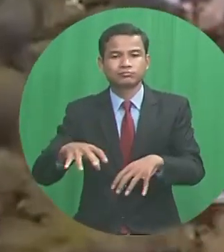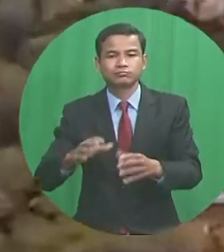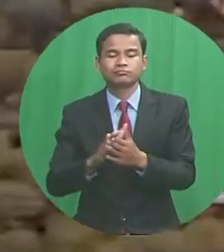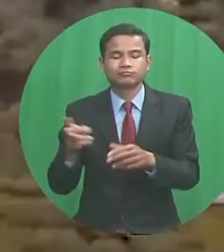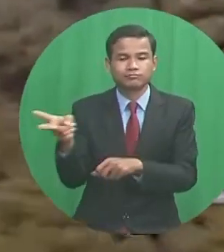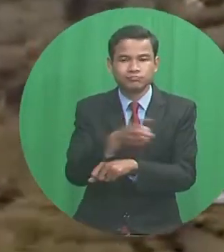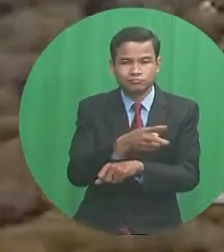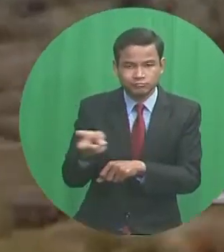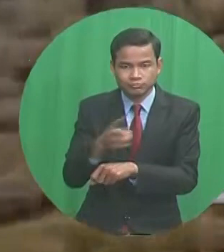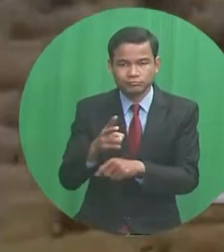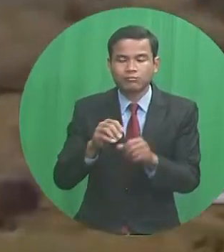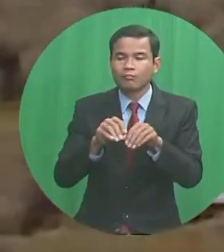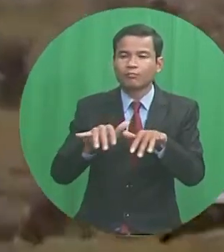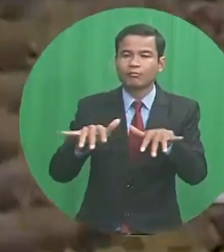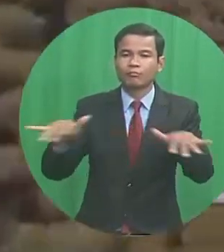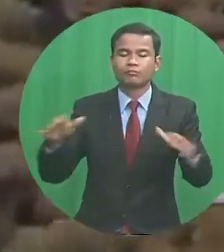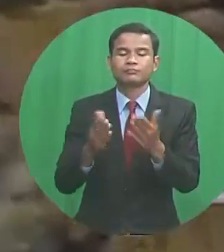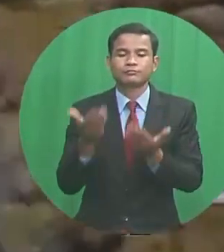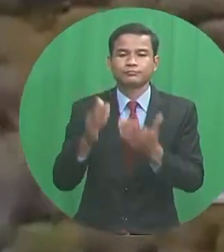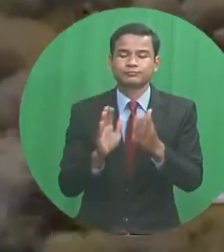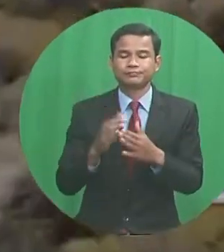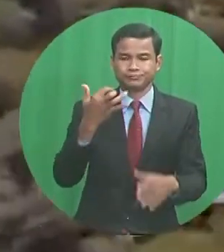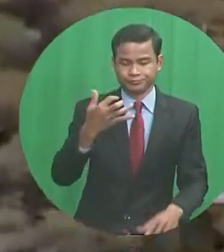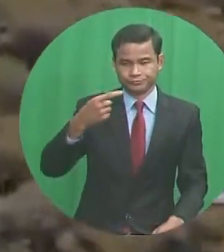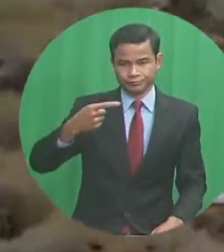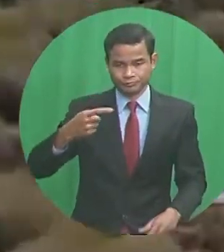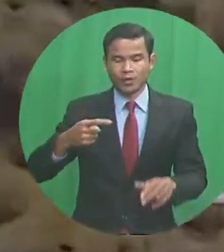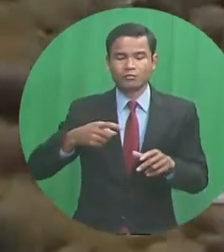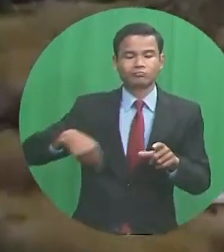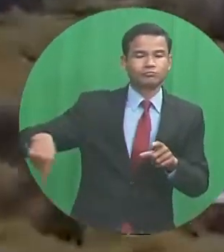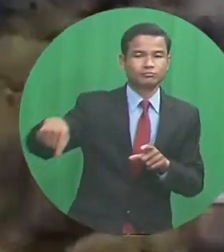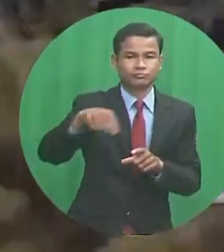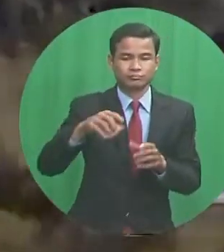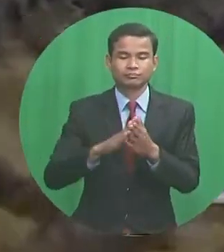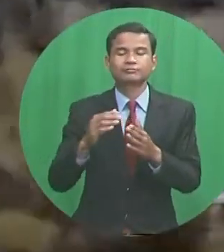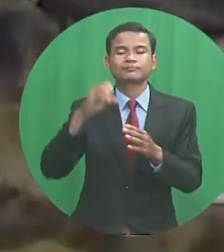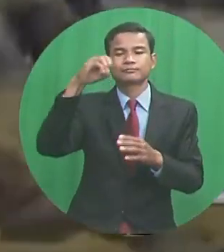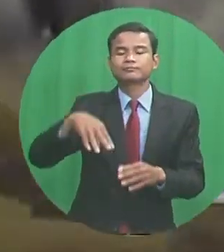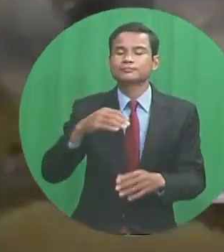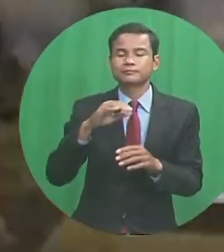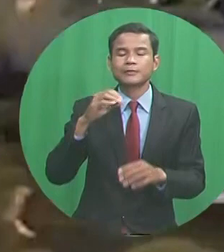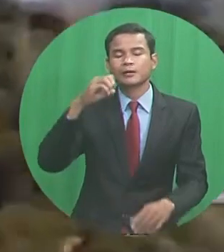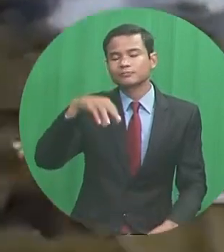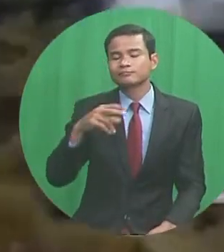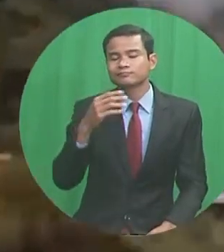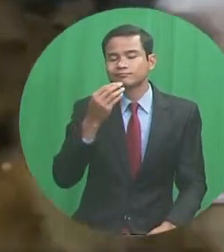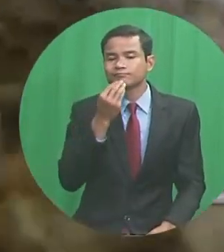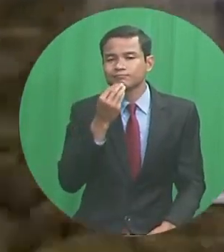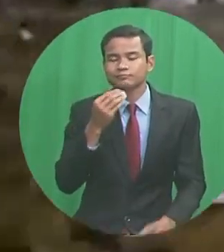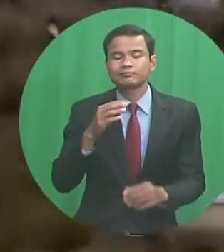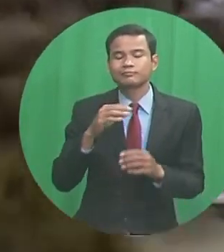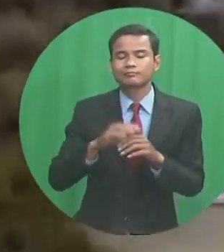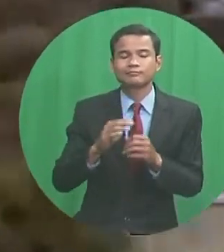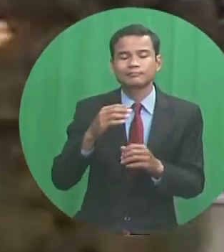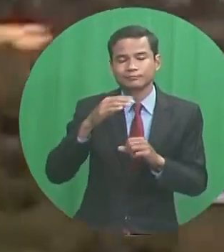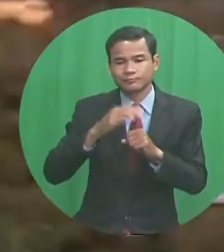ភ្លើងដែលបានឆាបឆេះផ្ទៃដីប្រហែលជា 7,000 ហិកតាចាប់តាំងពីថ្ងៃសៅរ៍មកយន្តហោះ2គ្រឿងមកពីតំ